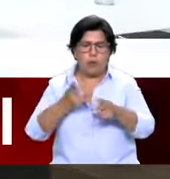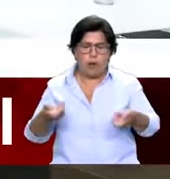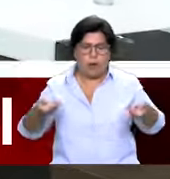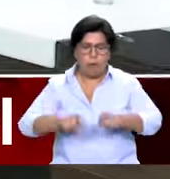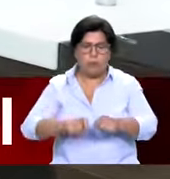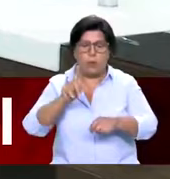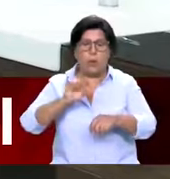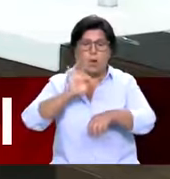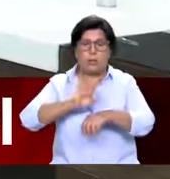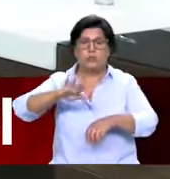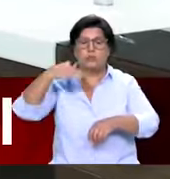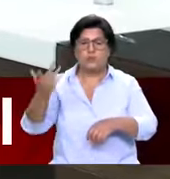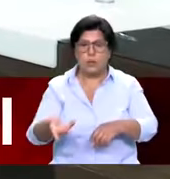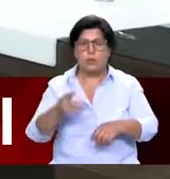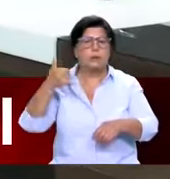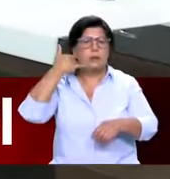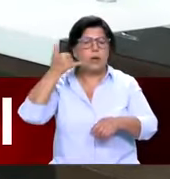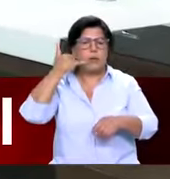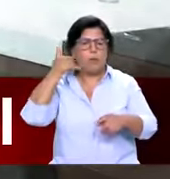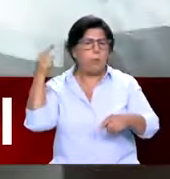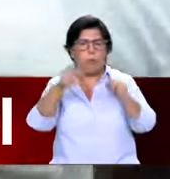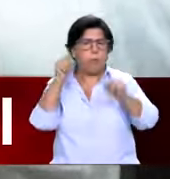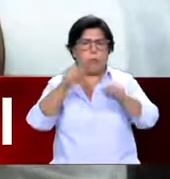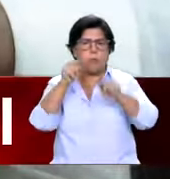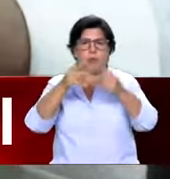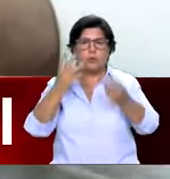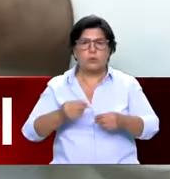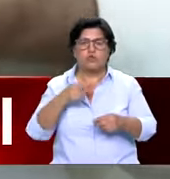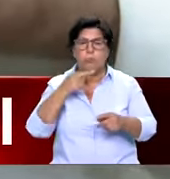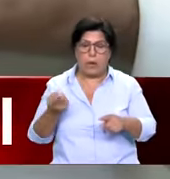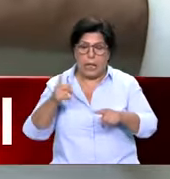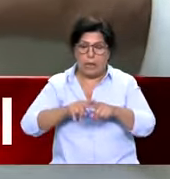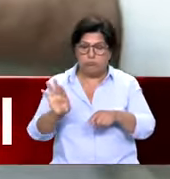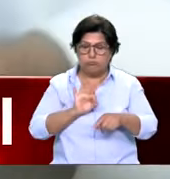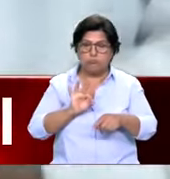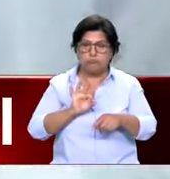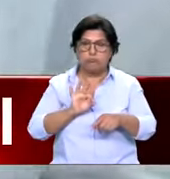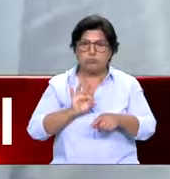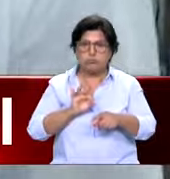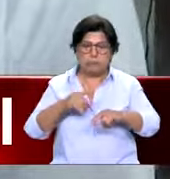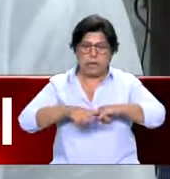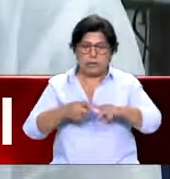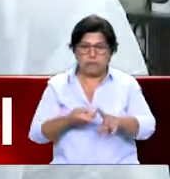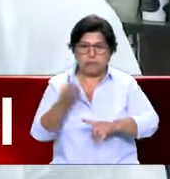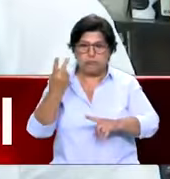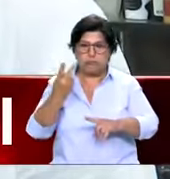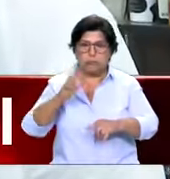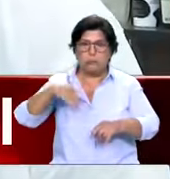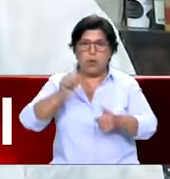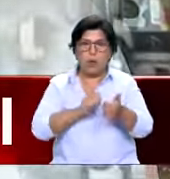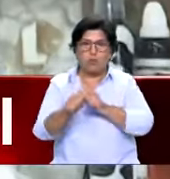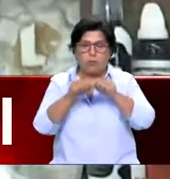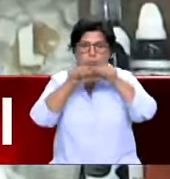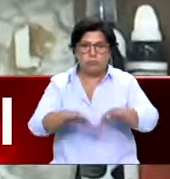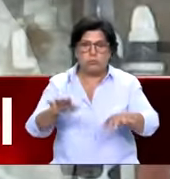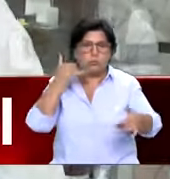İşte o andan sonra adeta telefon yağmuruna tutuldu. Numaramı hacklemişler. Hackledikleri numarayı bilgisayar üzerinden diğer insanları otomatik olarak